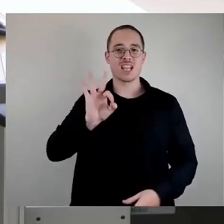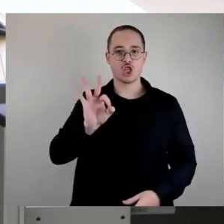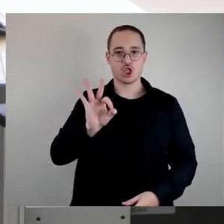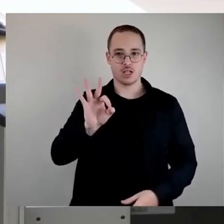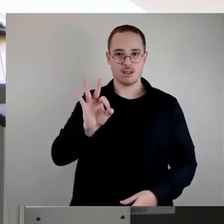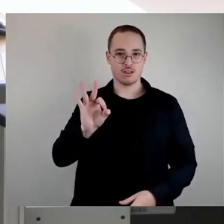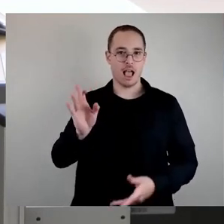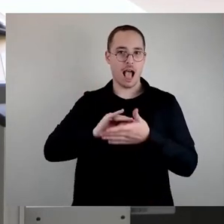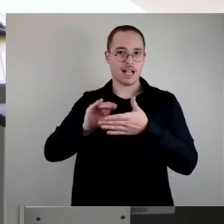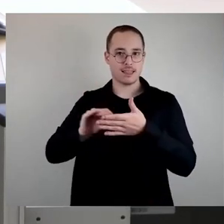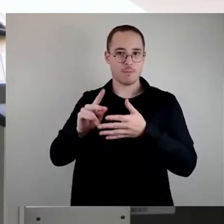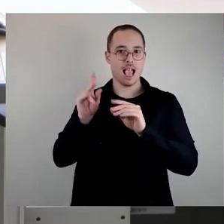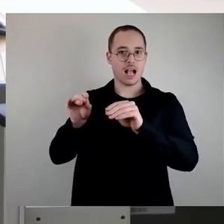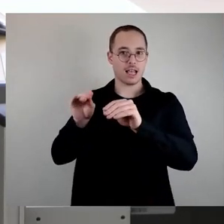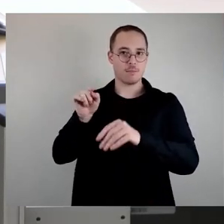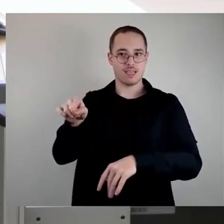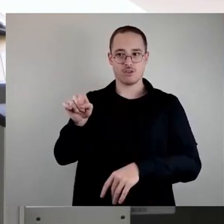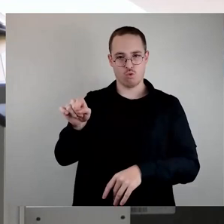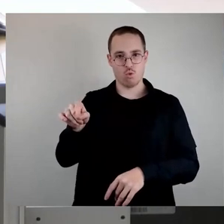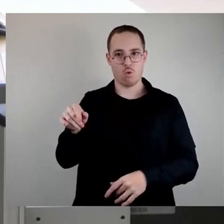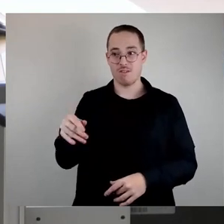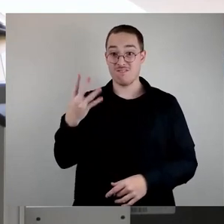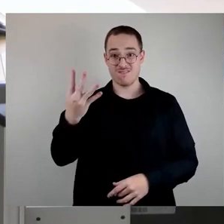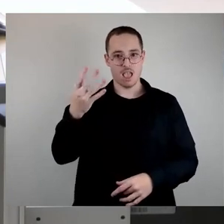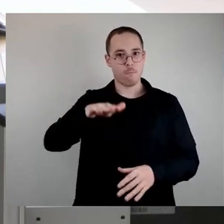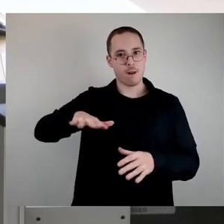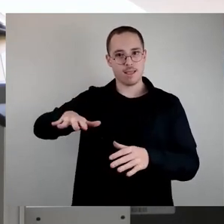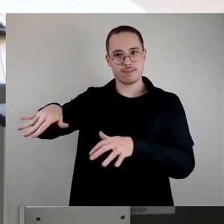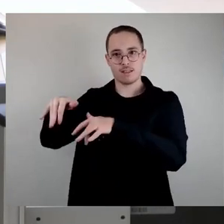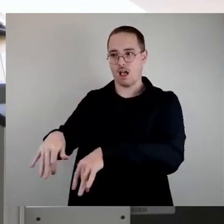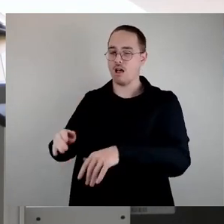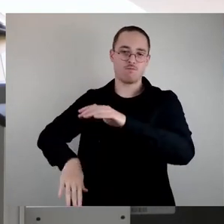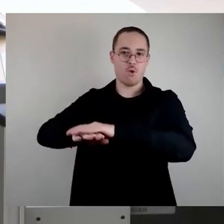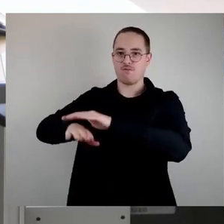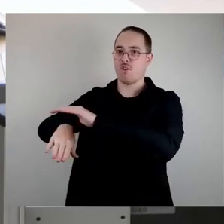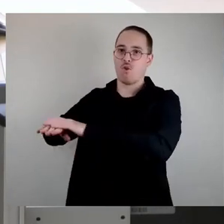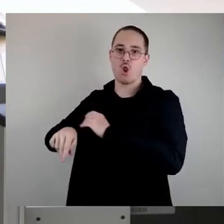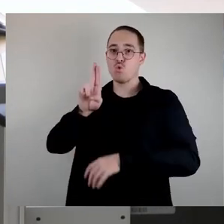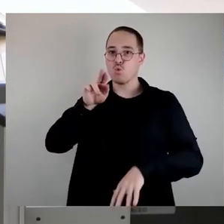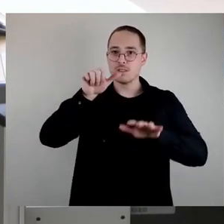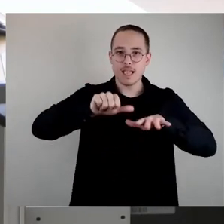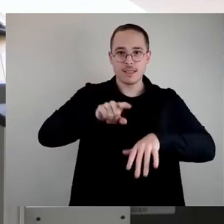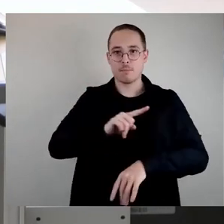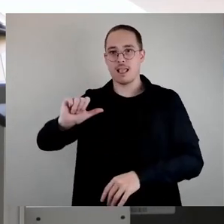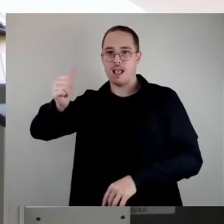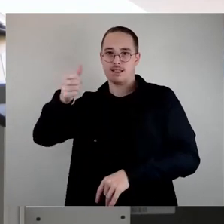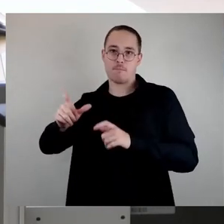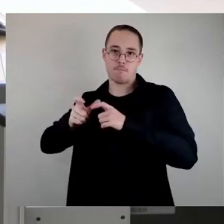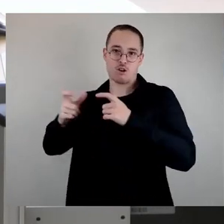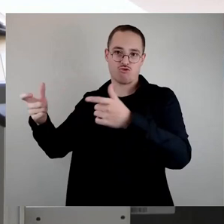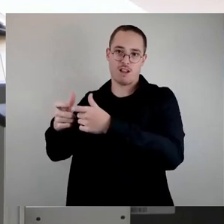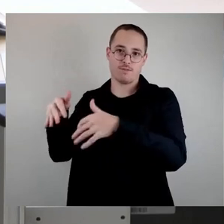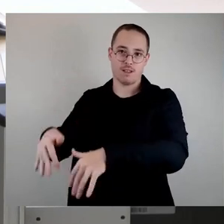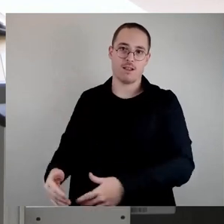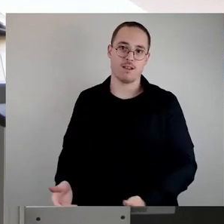Sportverein zu nennen, die 4 Plätze, die da sind, komplett ausgelastet sind, von U16 bis zur ersten Mannschaft. Und wir wissen auch, dass dort in